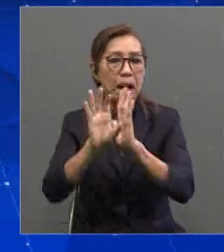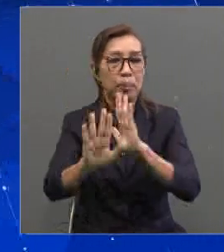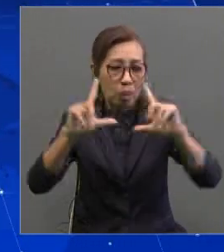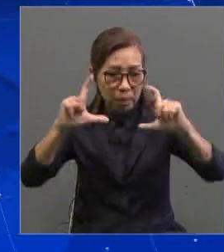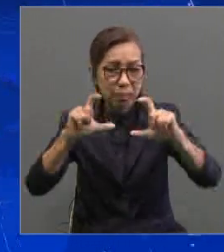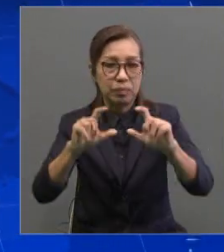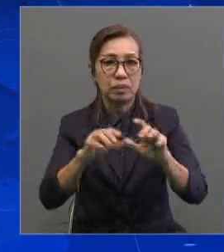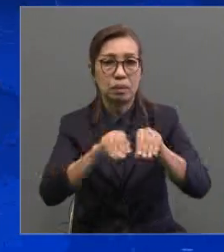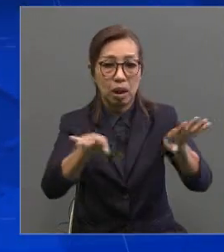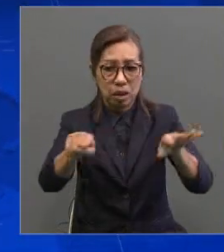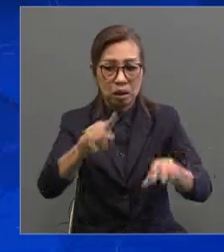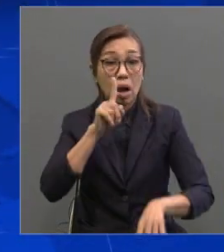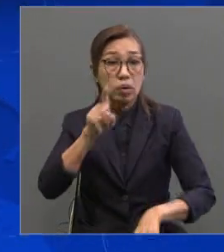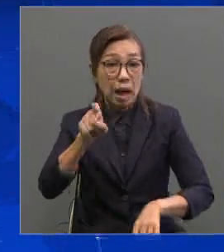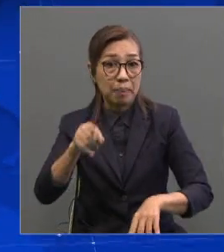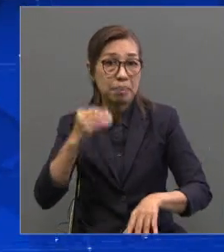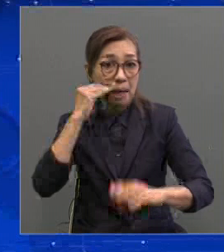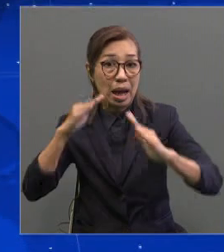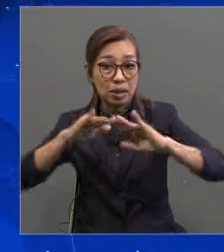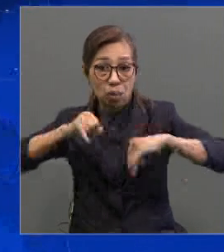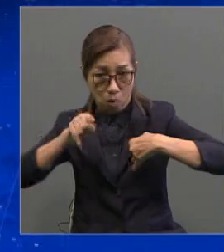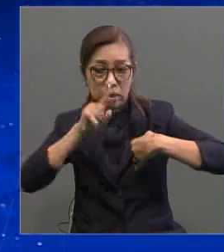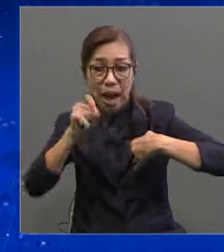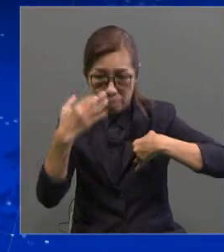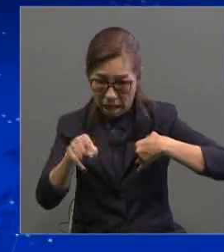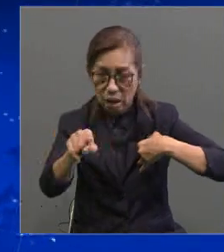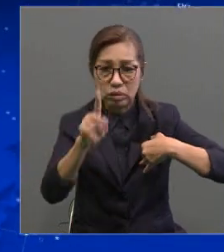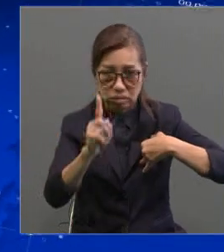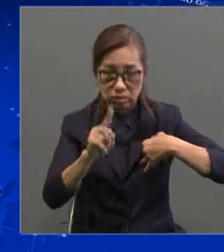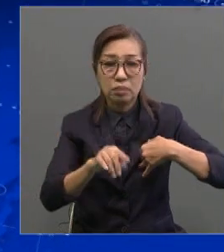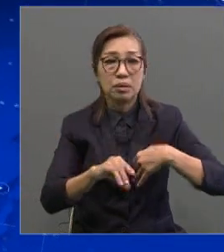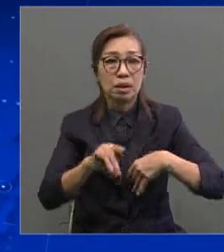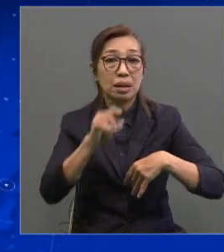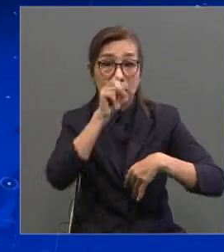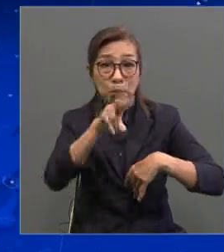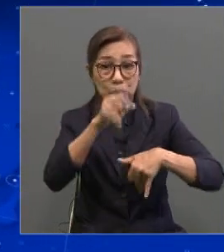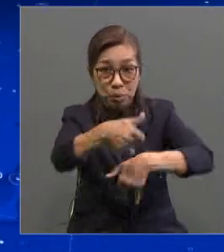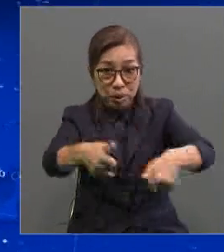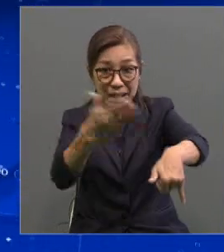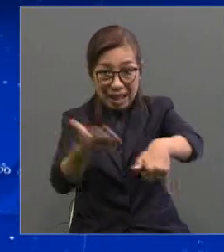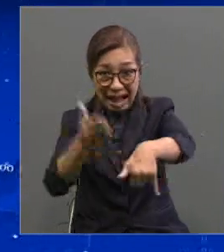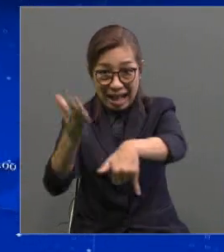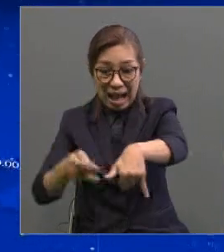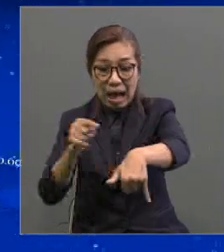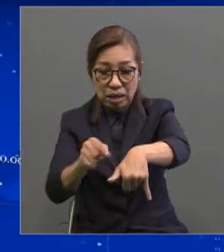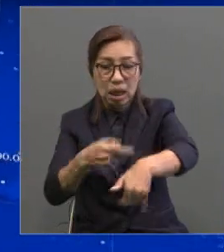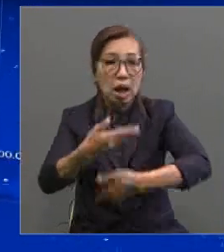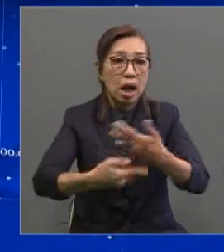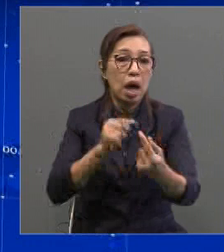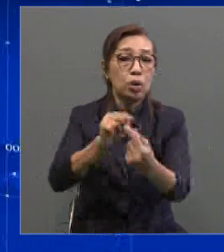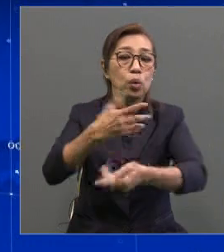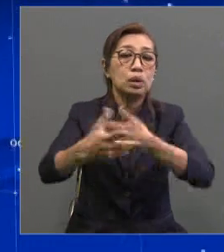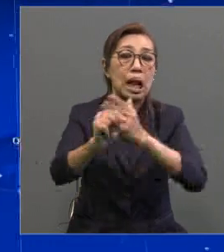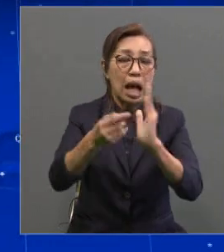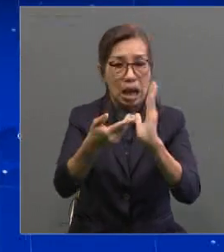ซึ่งจากการสอบถามผู้ต้องหาและราชการสืบสวนก็ยืนยันนะครับว่าซากตัวเงินตัวทองเหล่านี้เตรียมนำไปขายต่อที่ตลาด